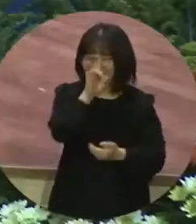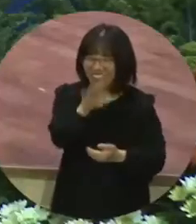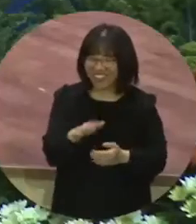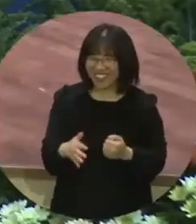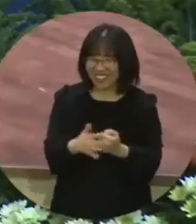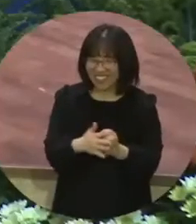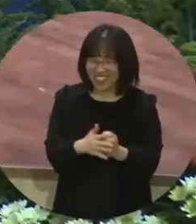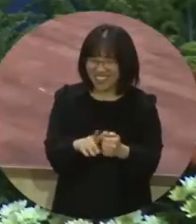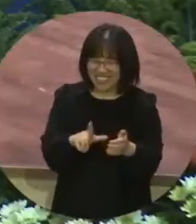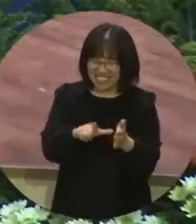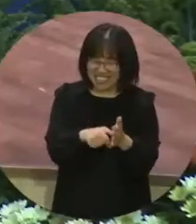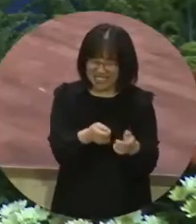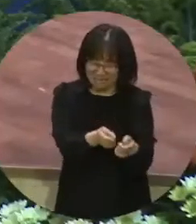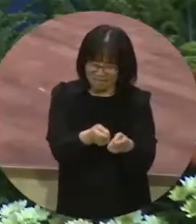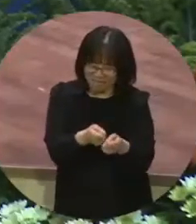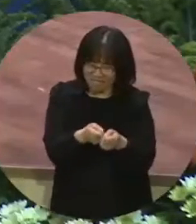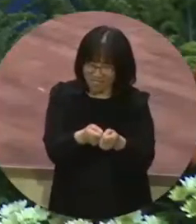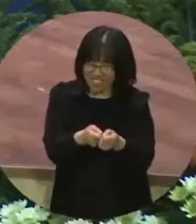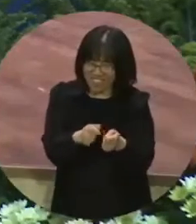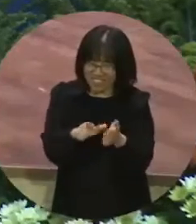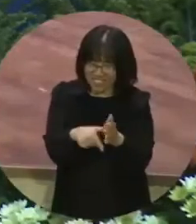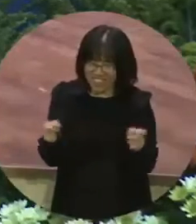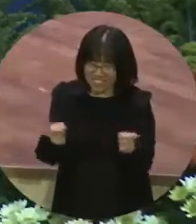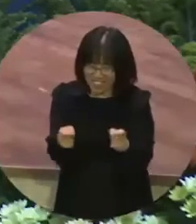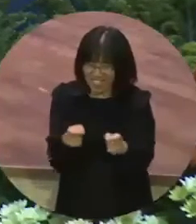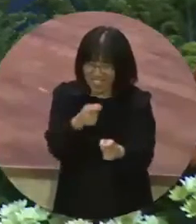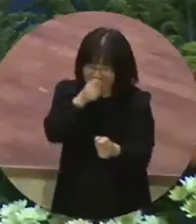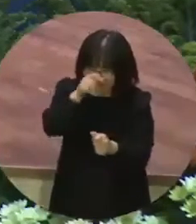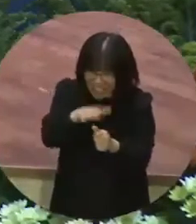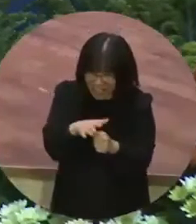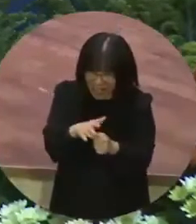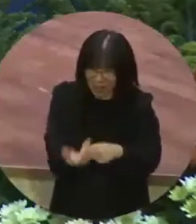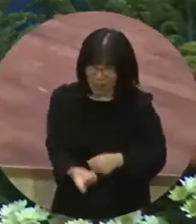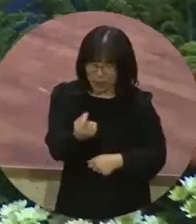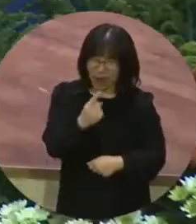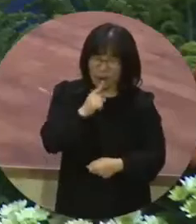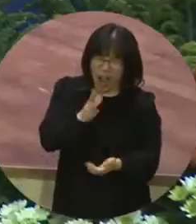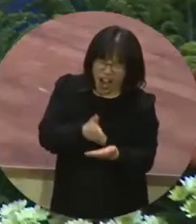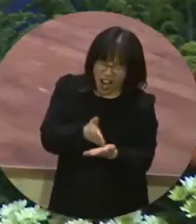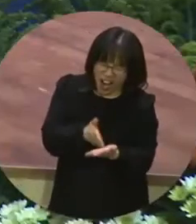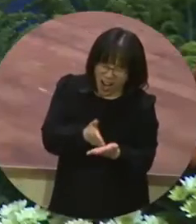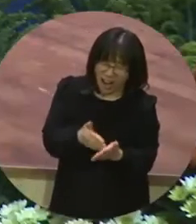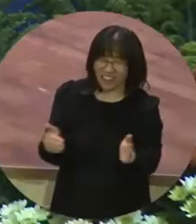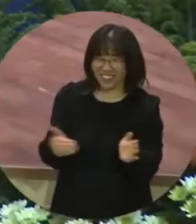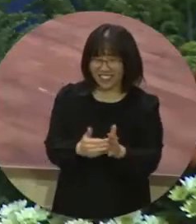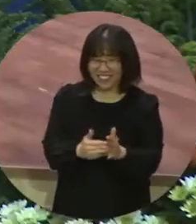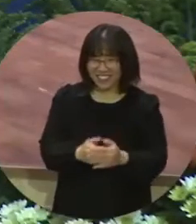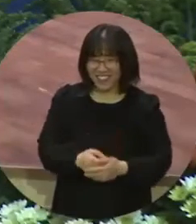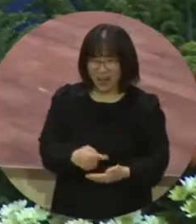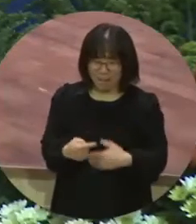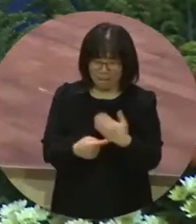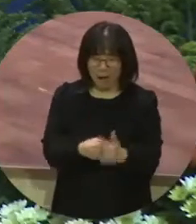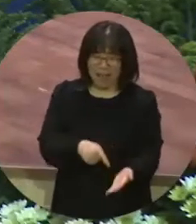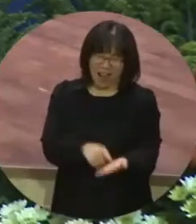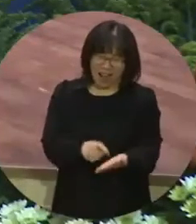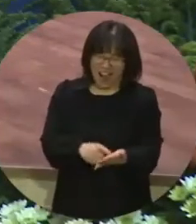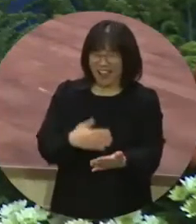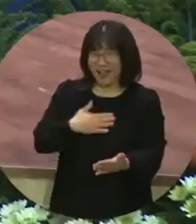그래서 좀 땡겨가지고 제가 막 세례도 빨리 하고 오늘따라 마음이 급해 지금